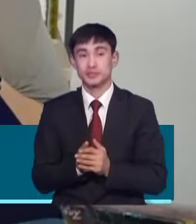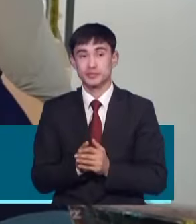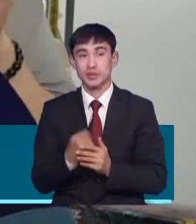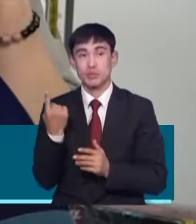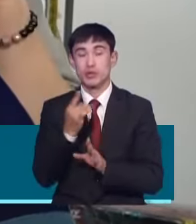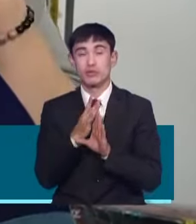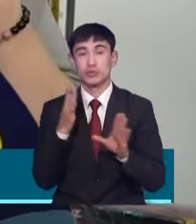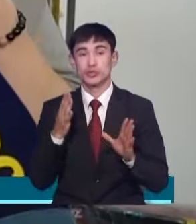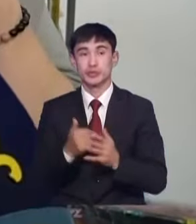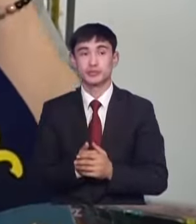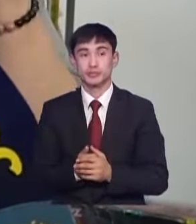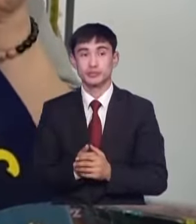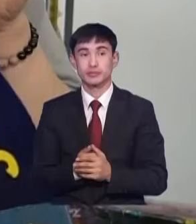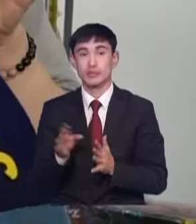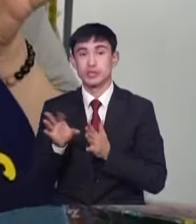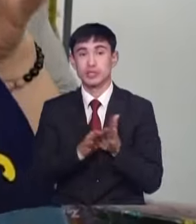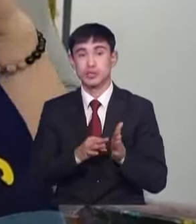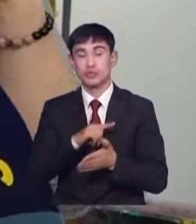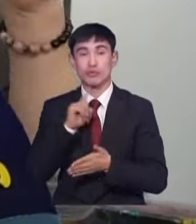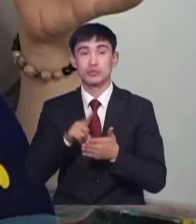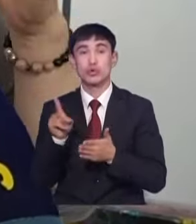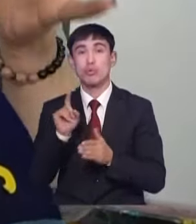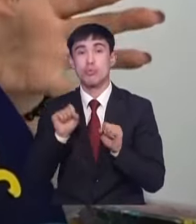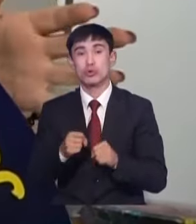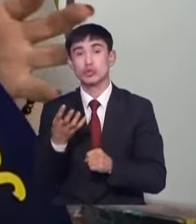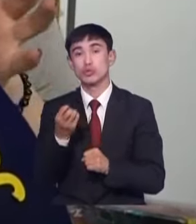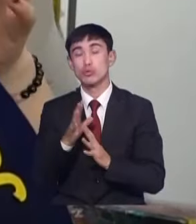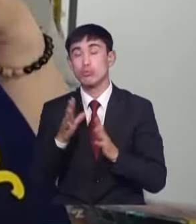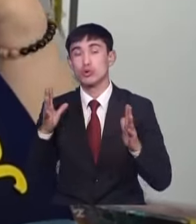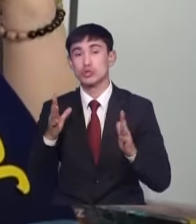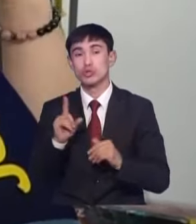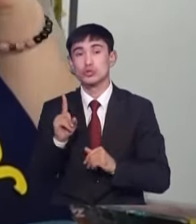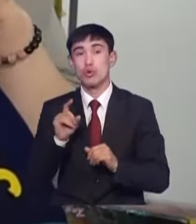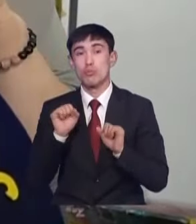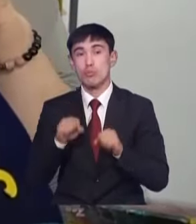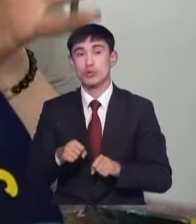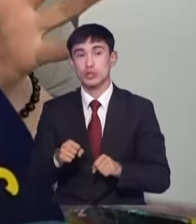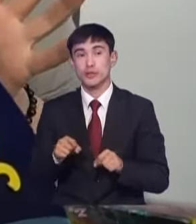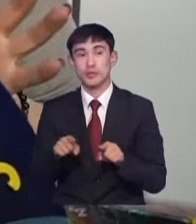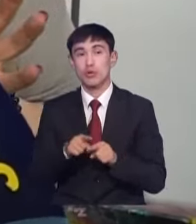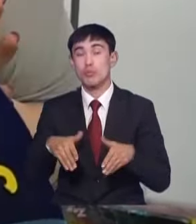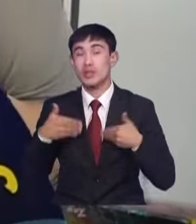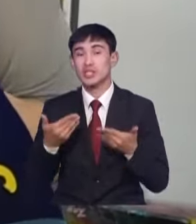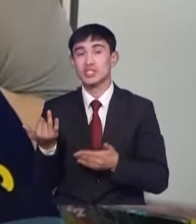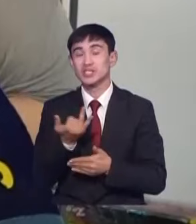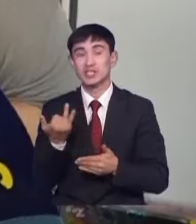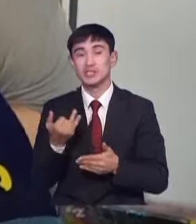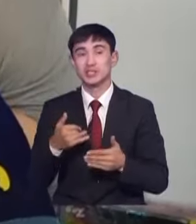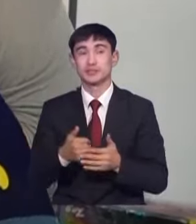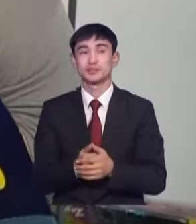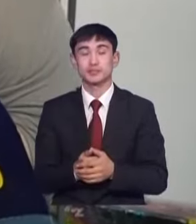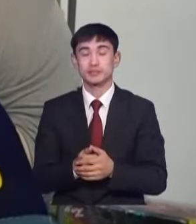что в первую очередь а сразу задаёшь с вопросом а что можешь ты ещё больше что можно такого предложить интересное рынку